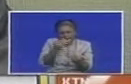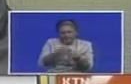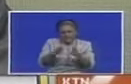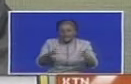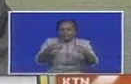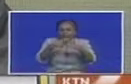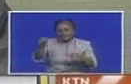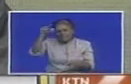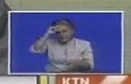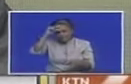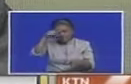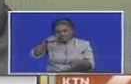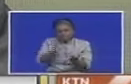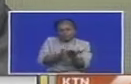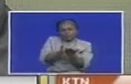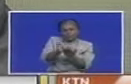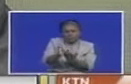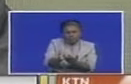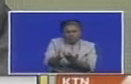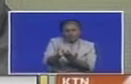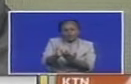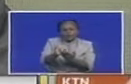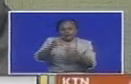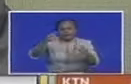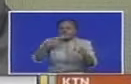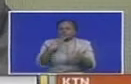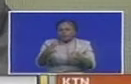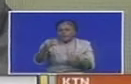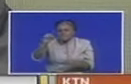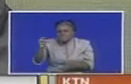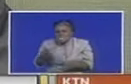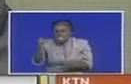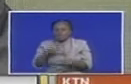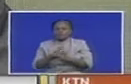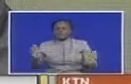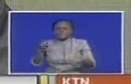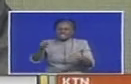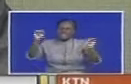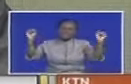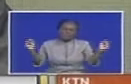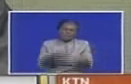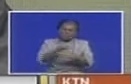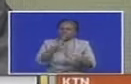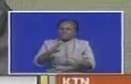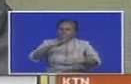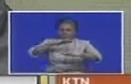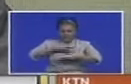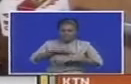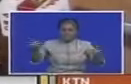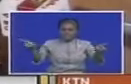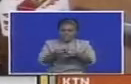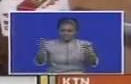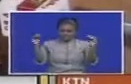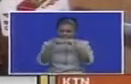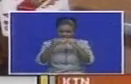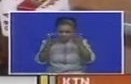yake serikali ikawatengea takriban shilingi milioni 200 pekee ambazo haziwatoshelezi. Vile vile katika mkutano wa